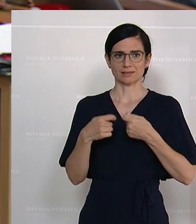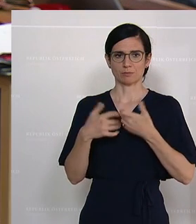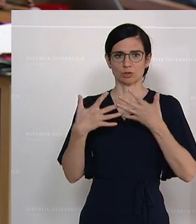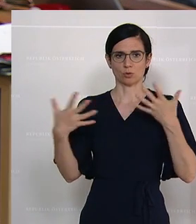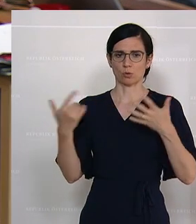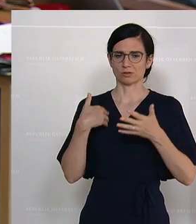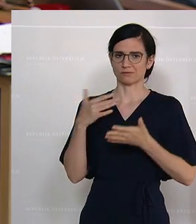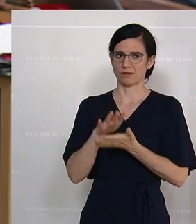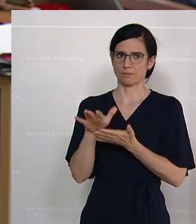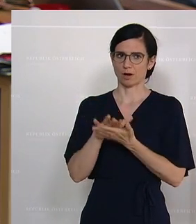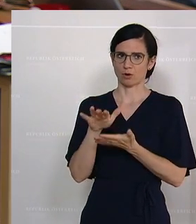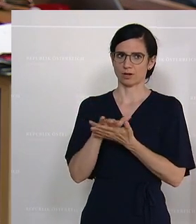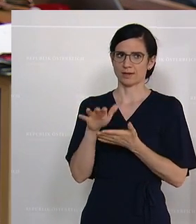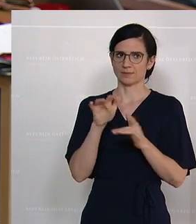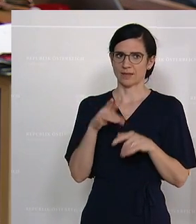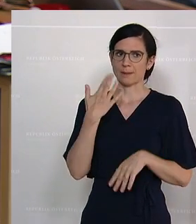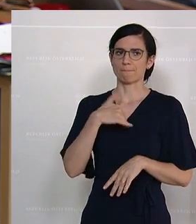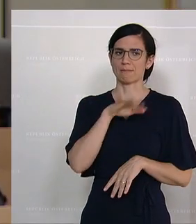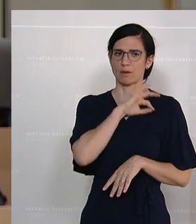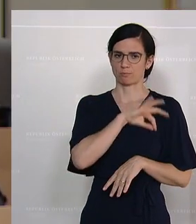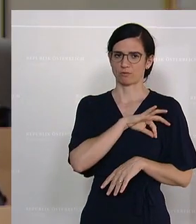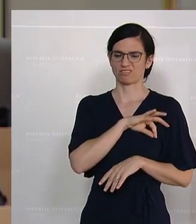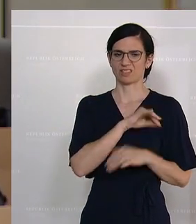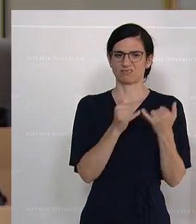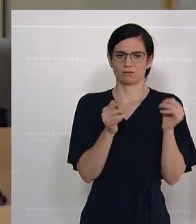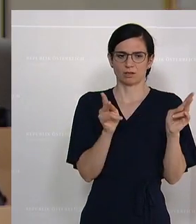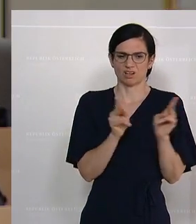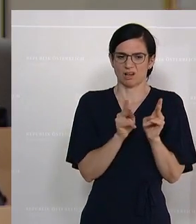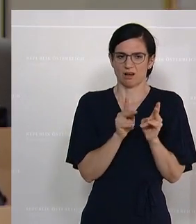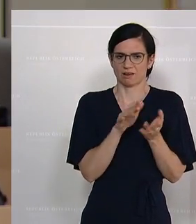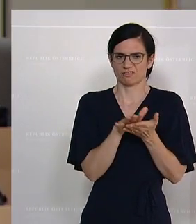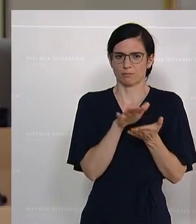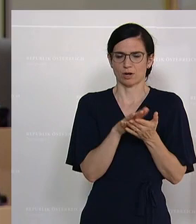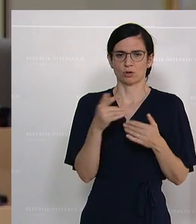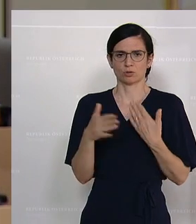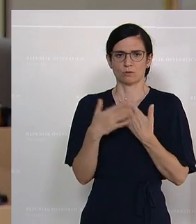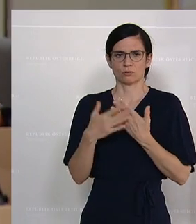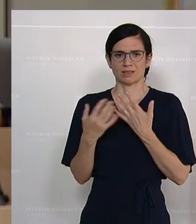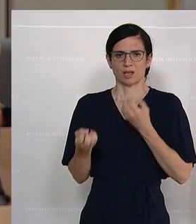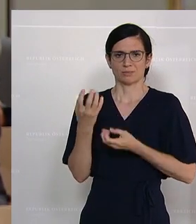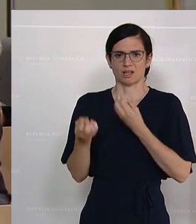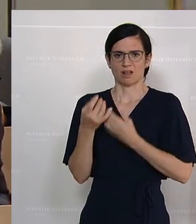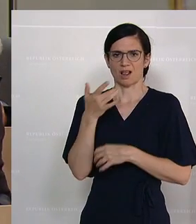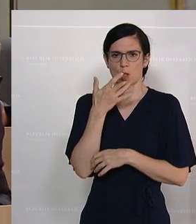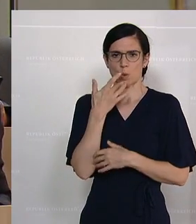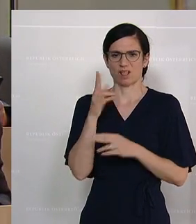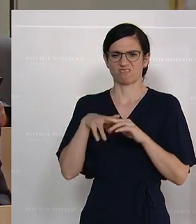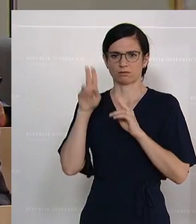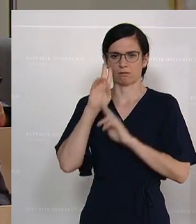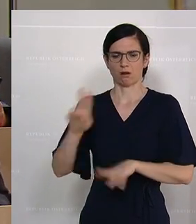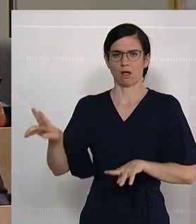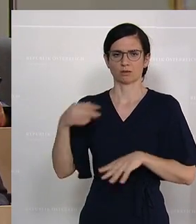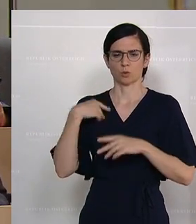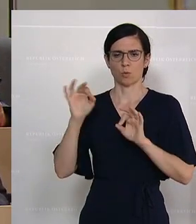ja bei weitem mehr profitieren als die die wenig verbrauchen das gilt bei mineral weil leute die reicher sind oder mehr